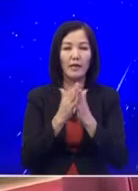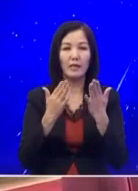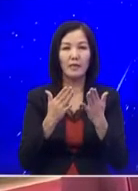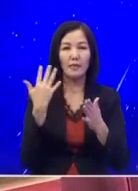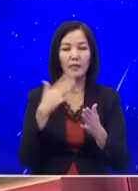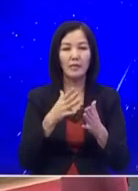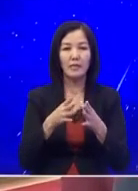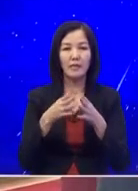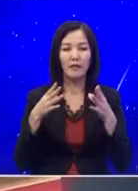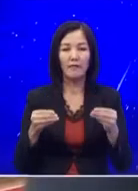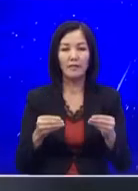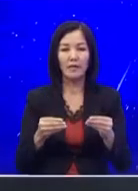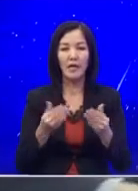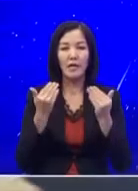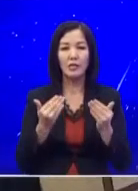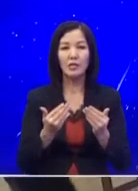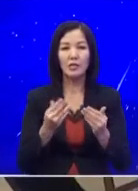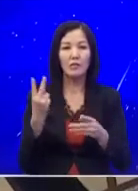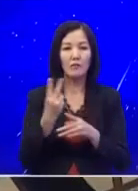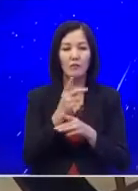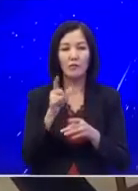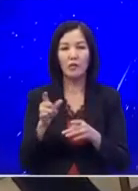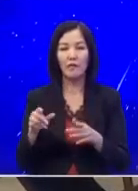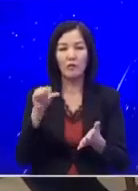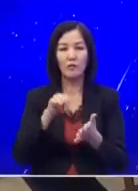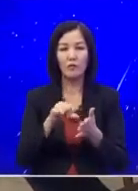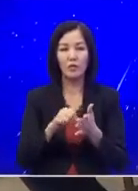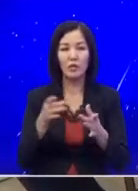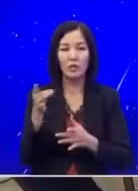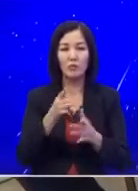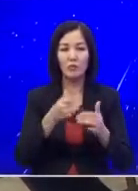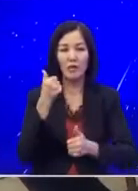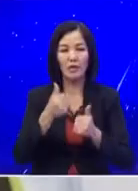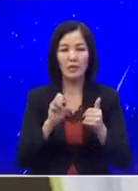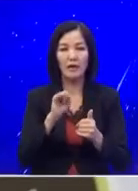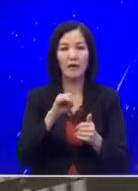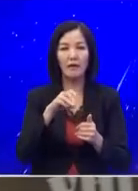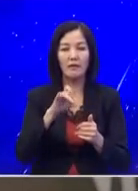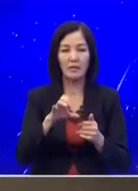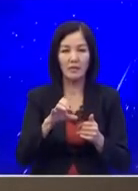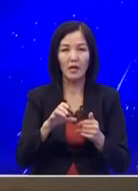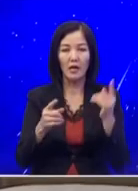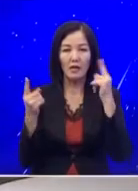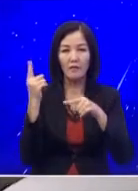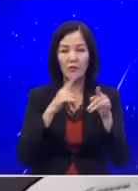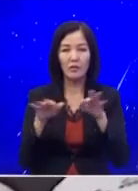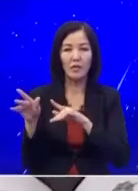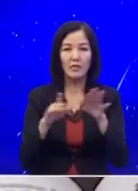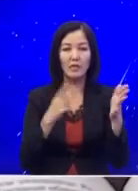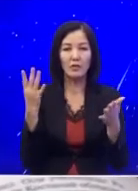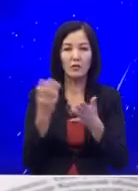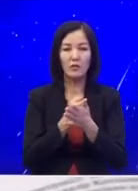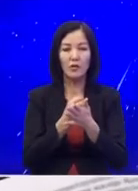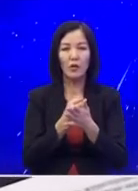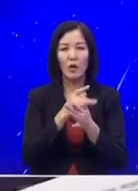весна». Акын и композитор Гумаров со студенческих времен участвовал в республиканских айтысах. За годы своей творческой деятельности успел издать